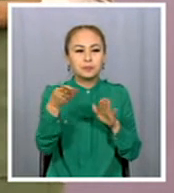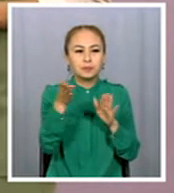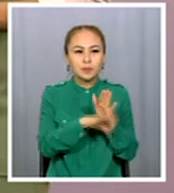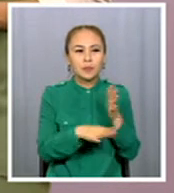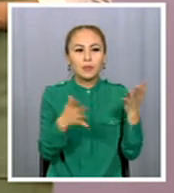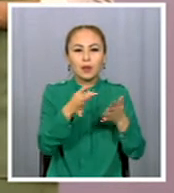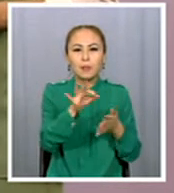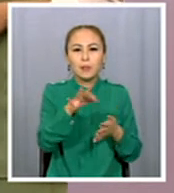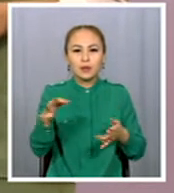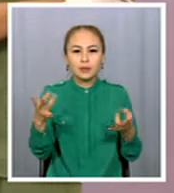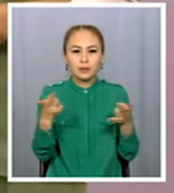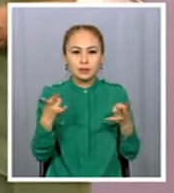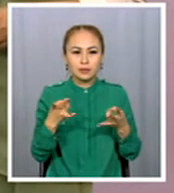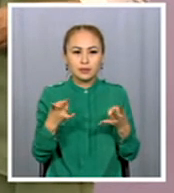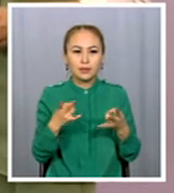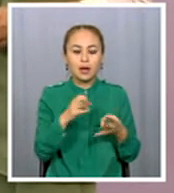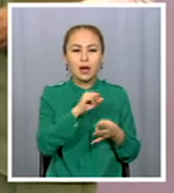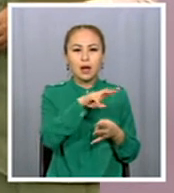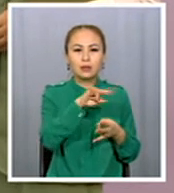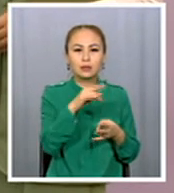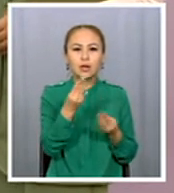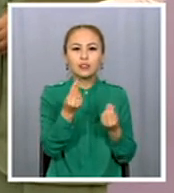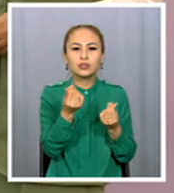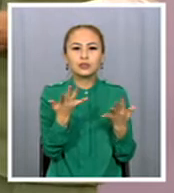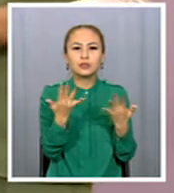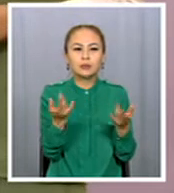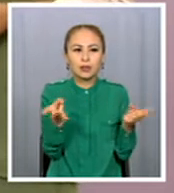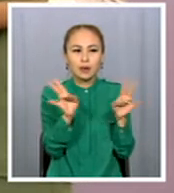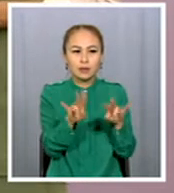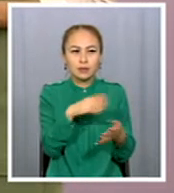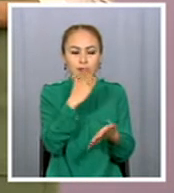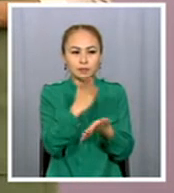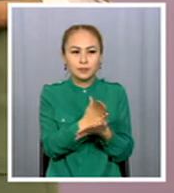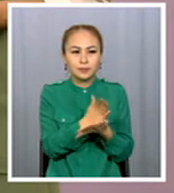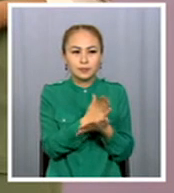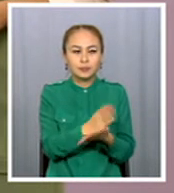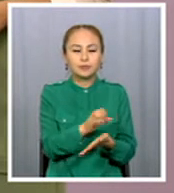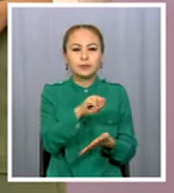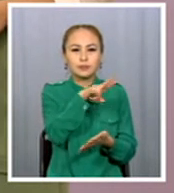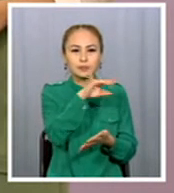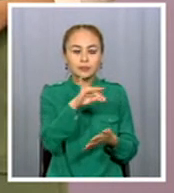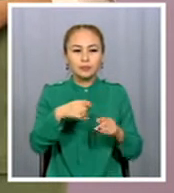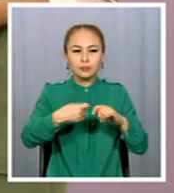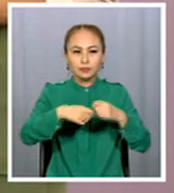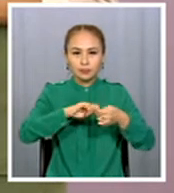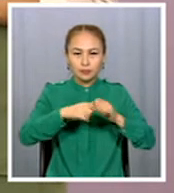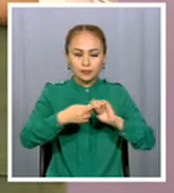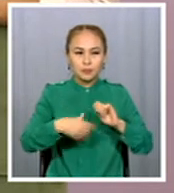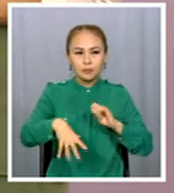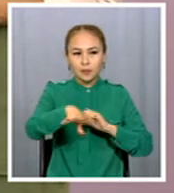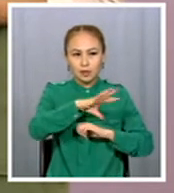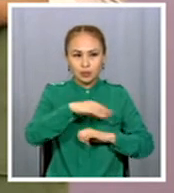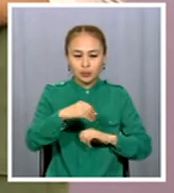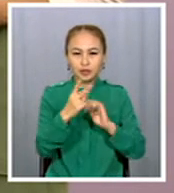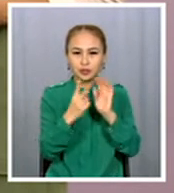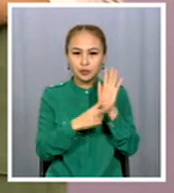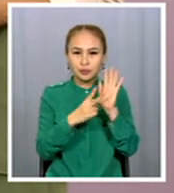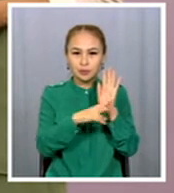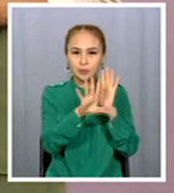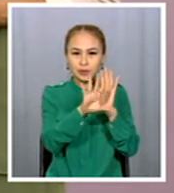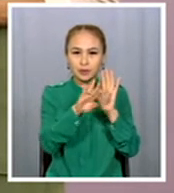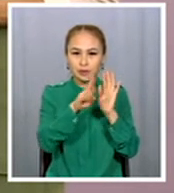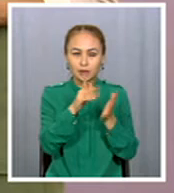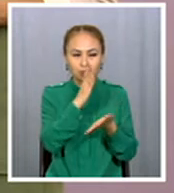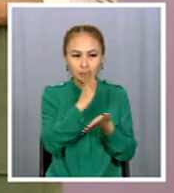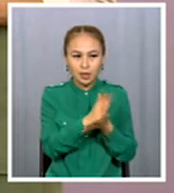монеталар керек? Әлиде қанша теңге қалады? Балалар, Әлидің әмиянда барлығы 75 теңге бар.